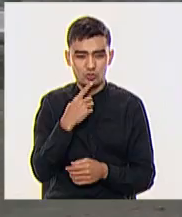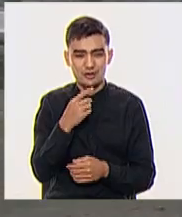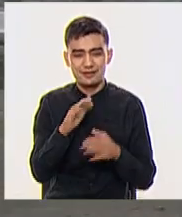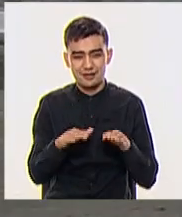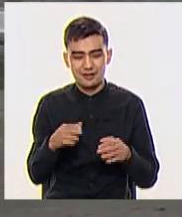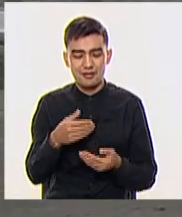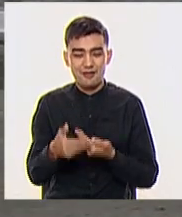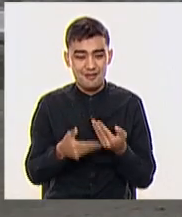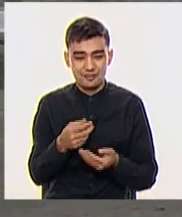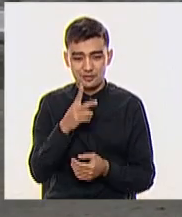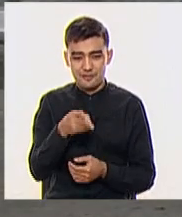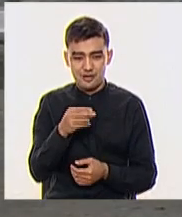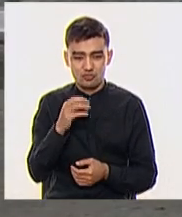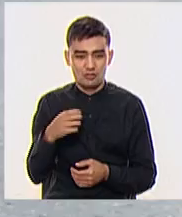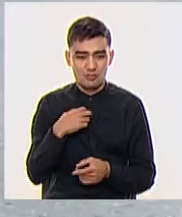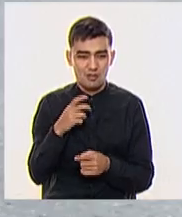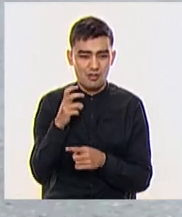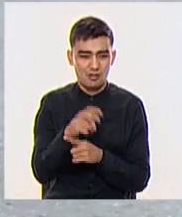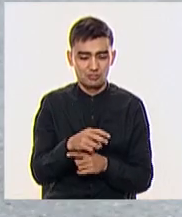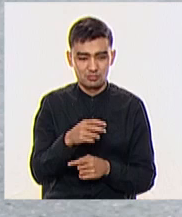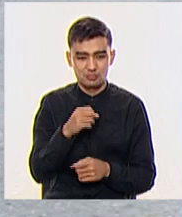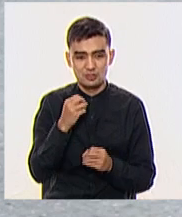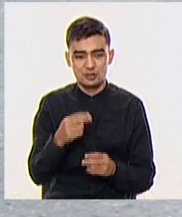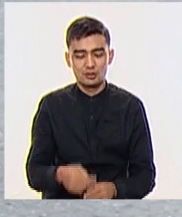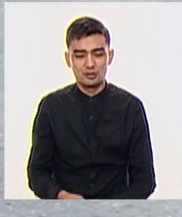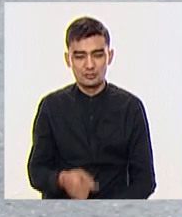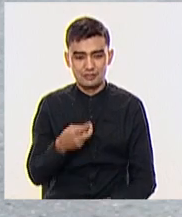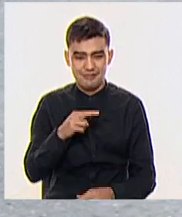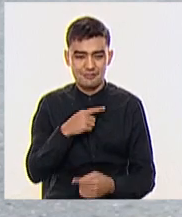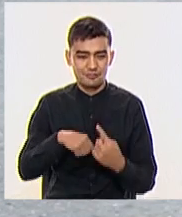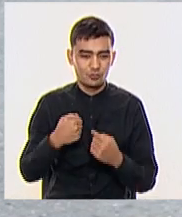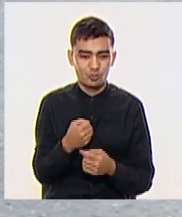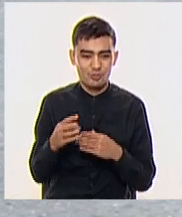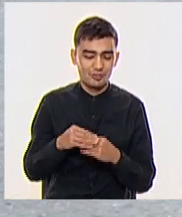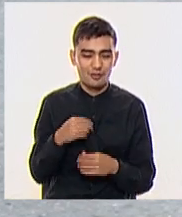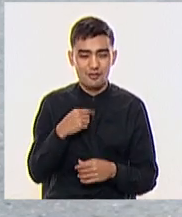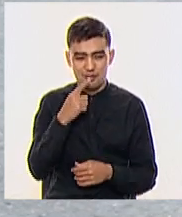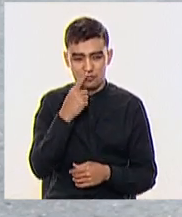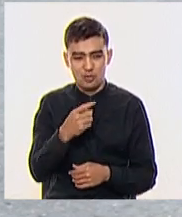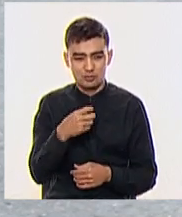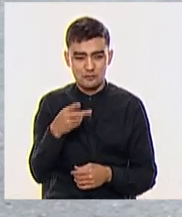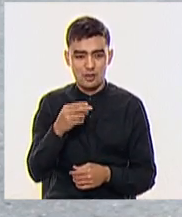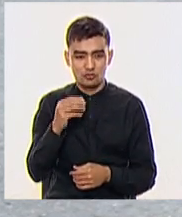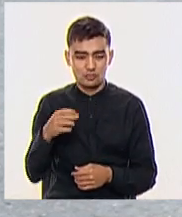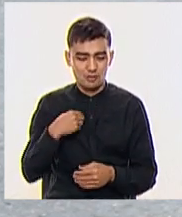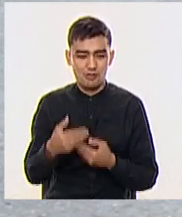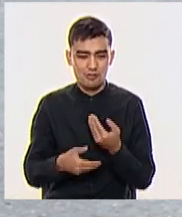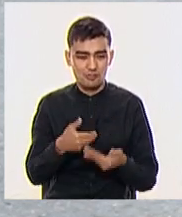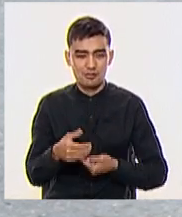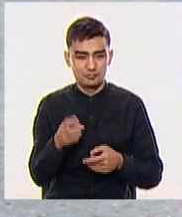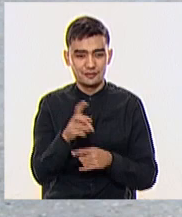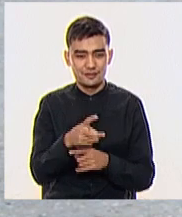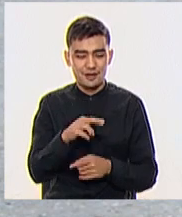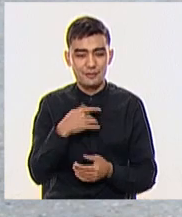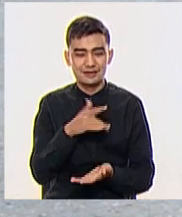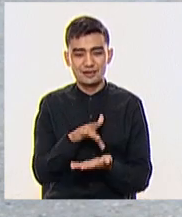жүріп 2 сағатта әрең жетеміз дейді. Бізге саябақ алыс, достарымызбен бірге 2 сағат жүреміз. Біз